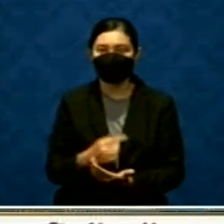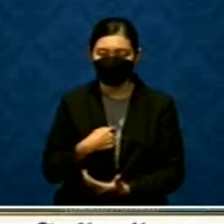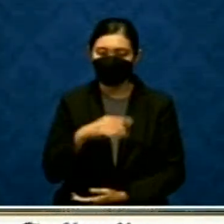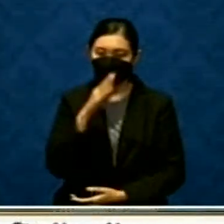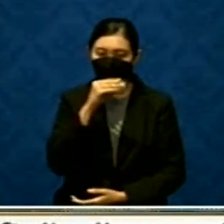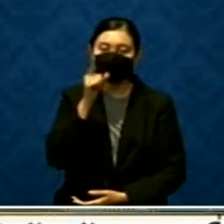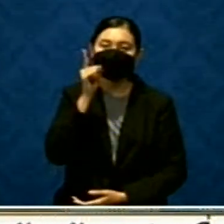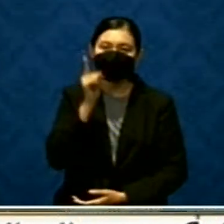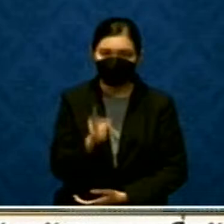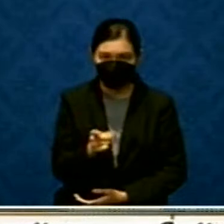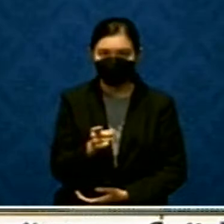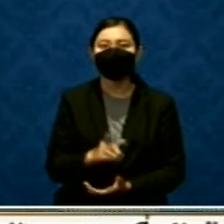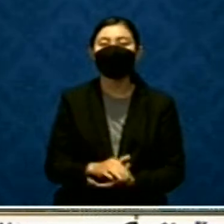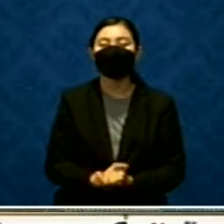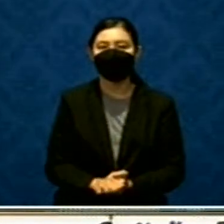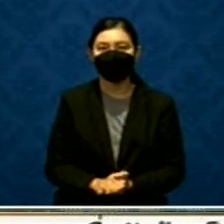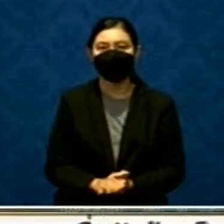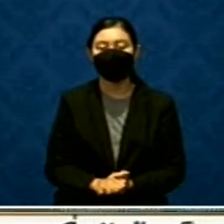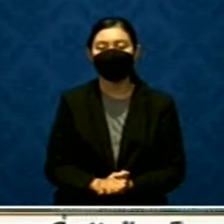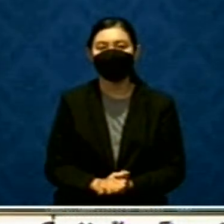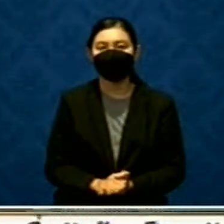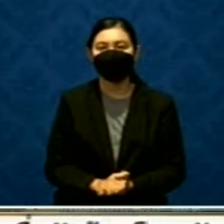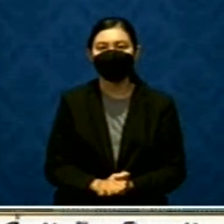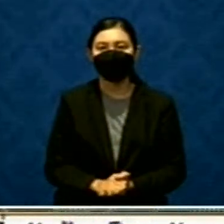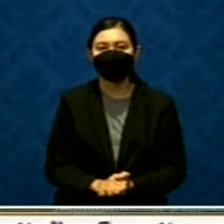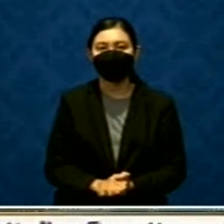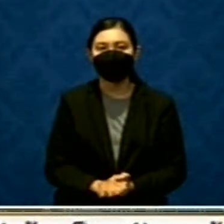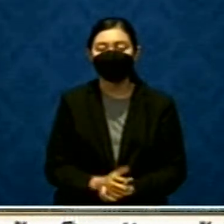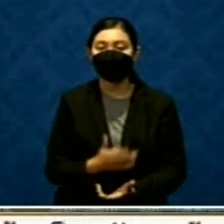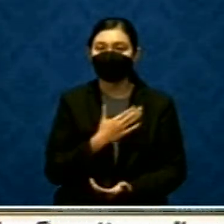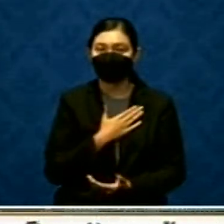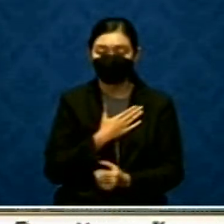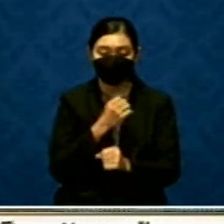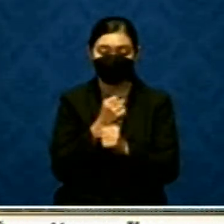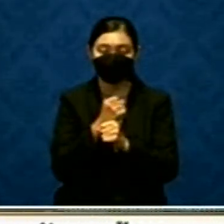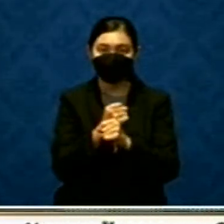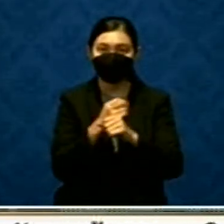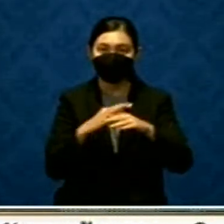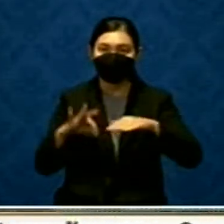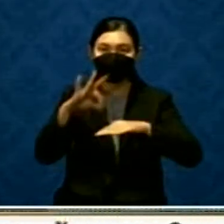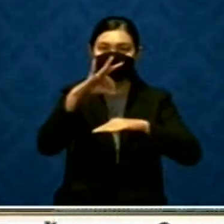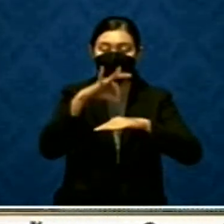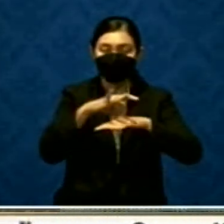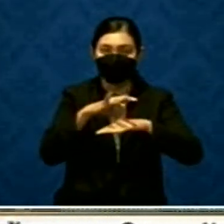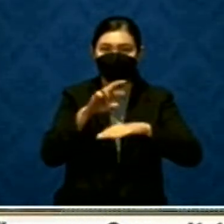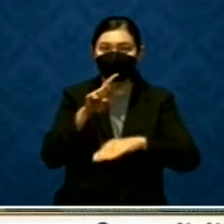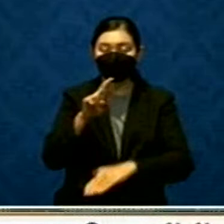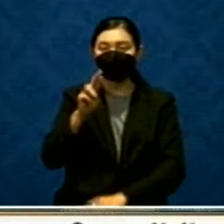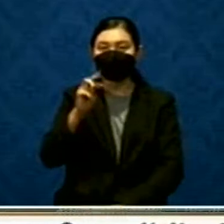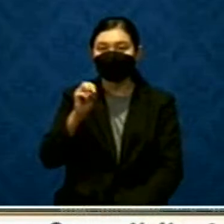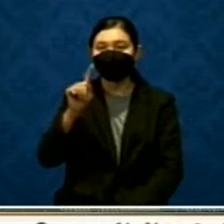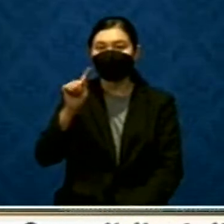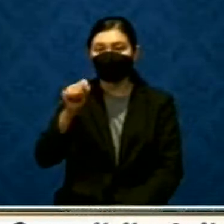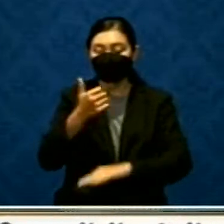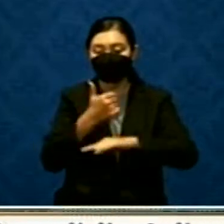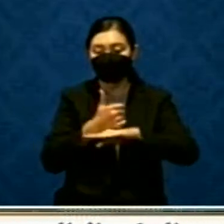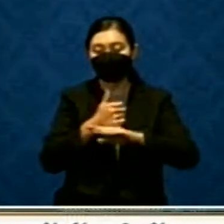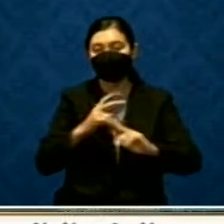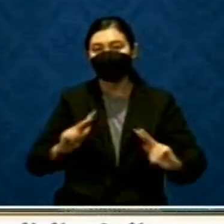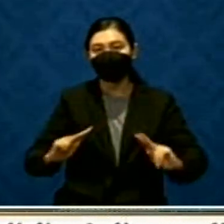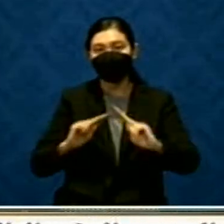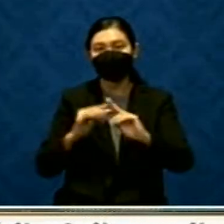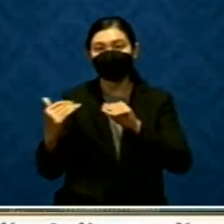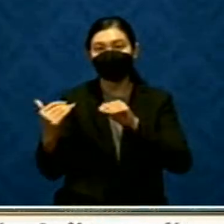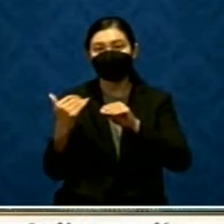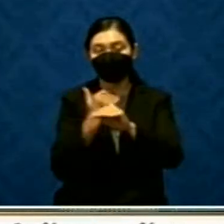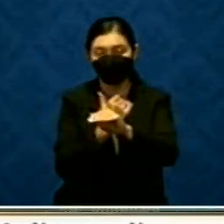เป็นไปไม่ได้นะครับผมตั้งแต่เข้ามารับตําแหน่งรัฐมนตรีว่าการกระทรวงคมนาคมนะครับได้ให้นโยบาย